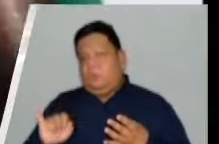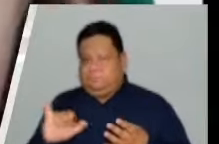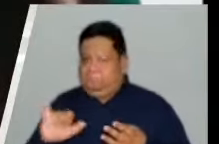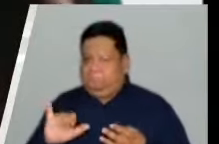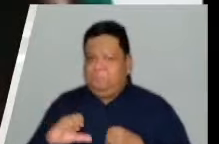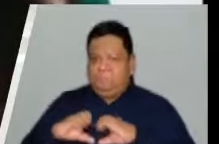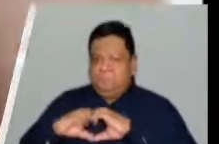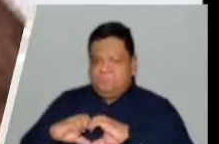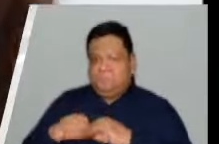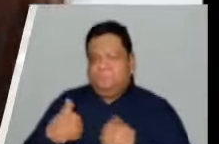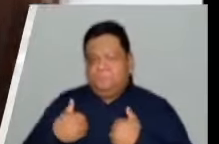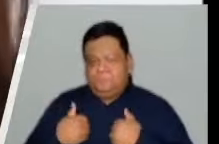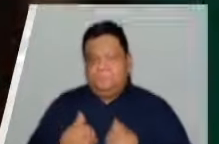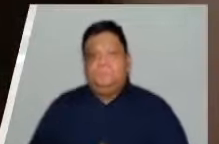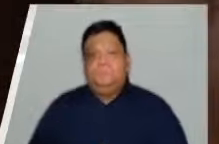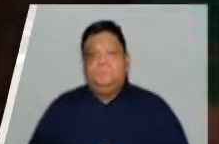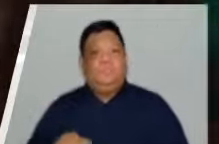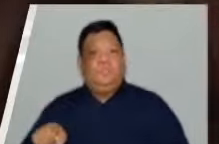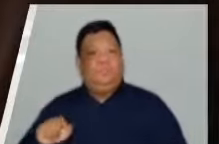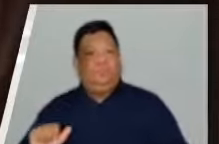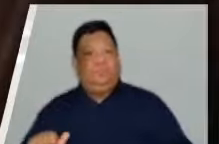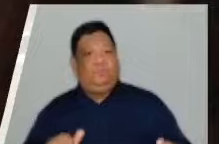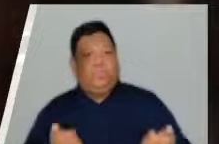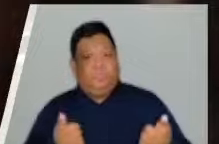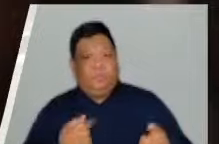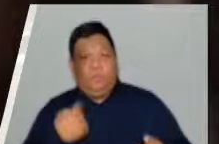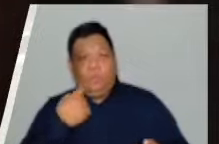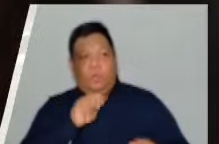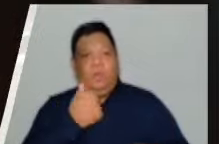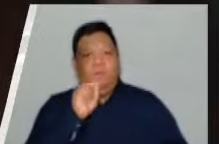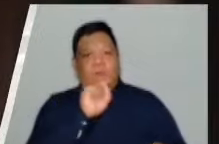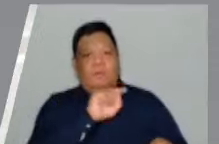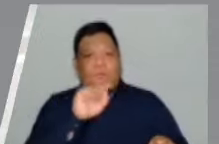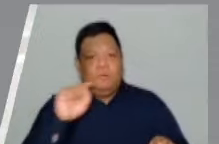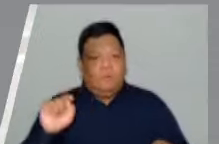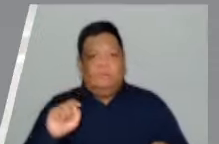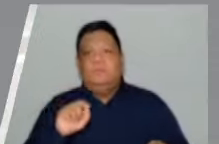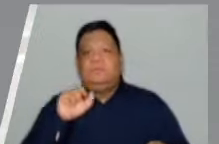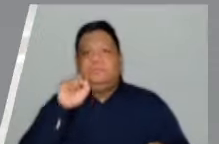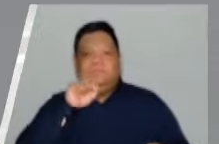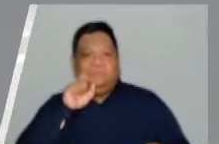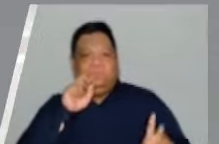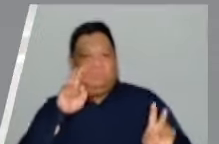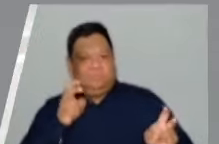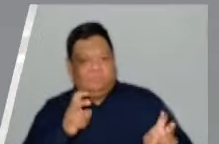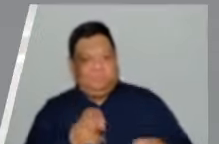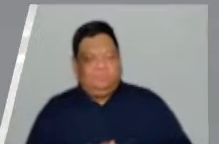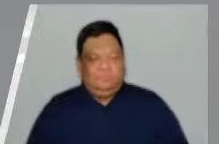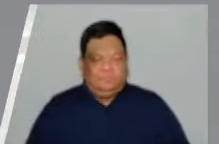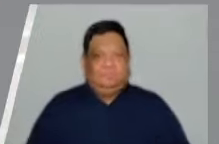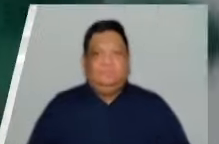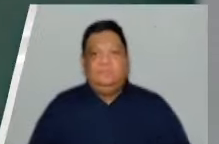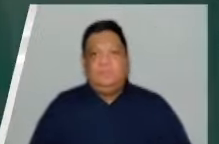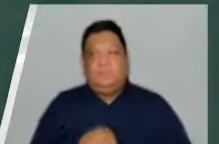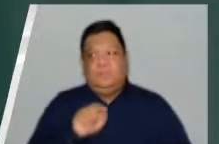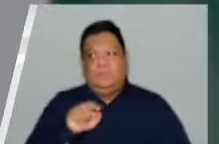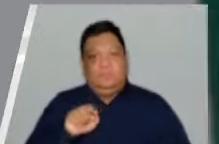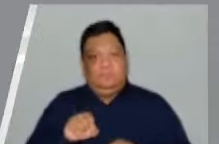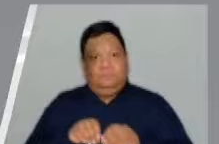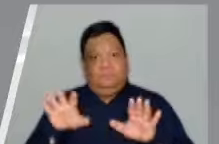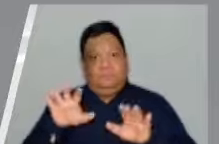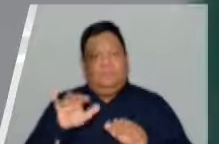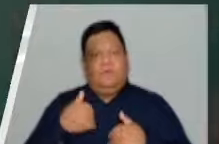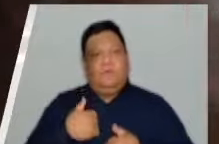Tinamon din ni Gabby na sumunod na rin ang kanyang mga apwe o mga kapatid na Sangre. Ang video may mahigit 3.7 million